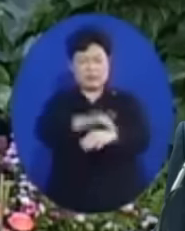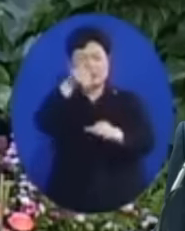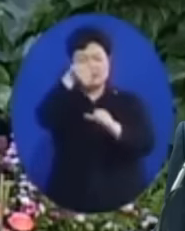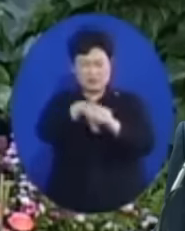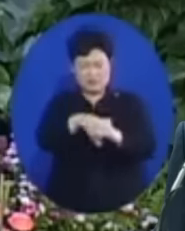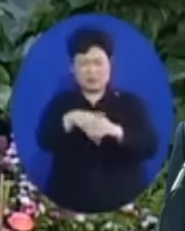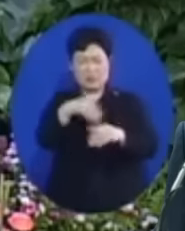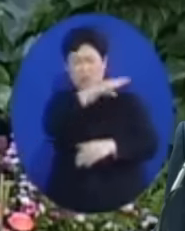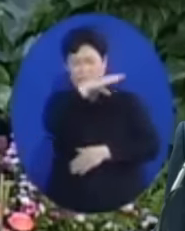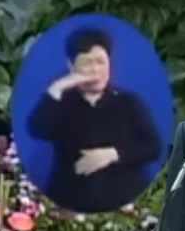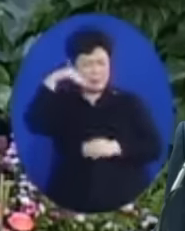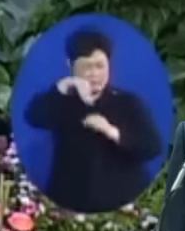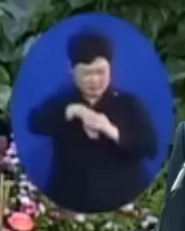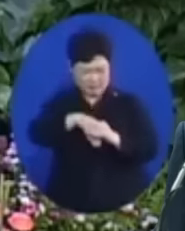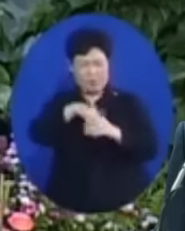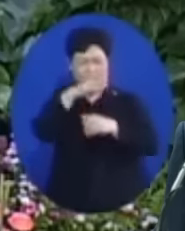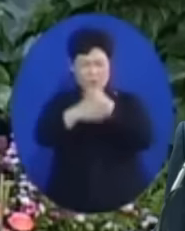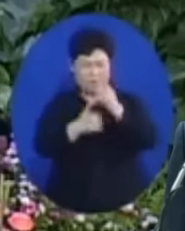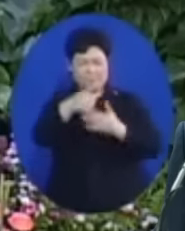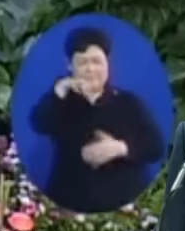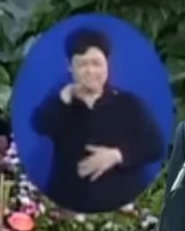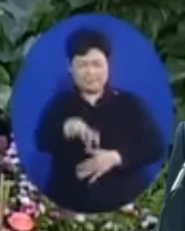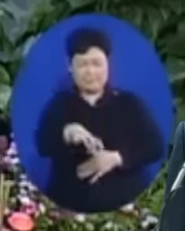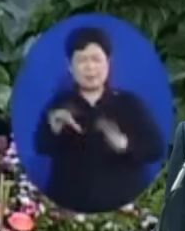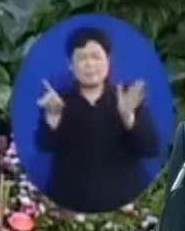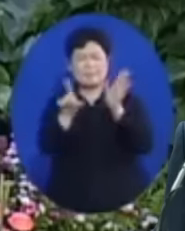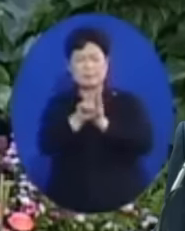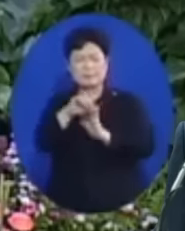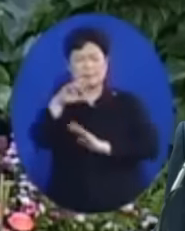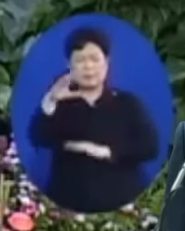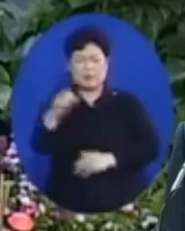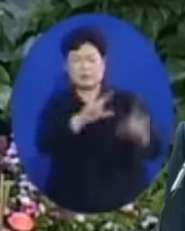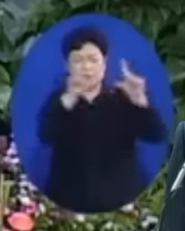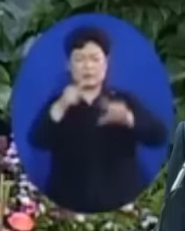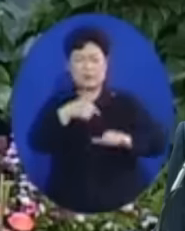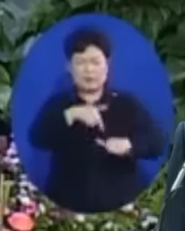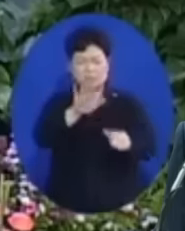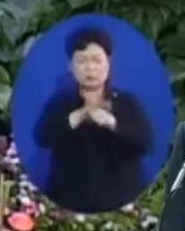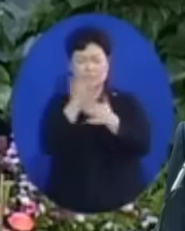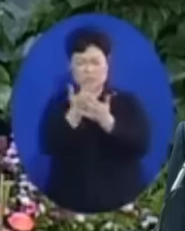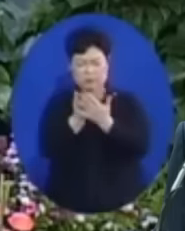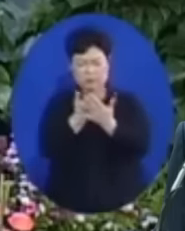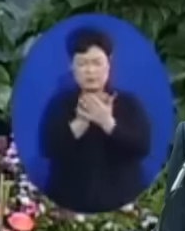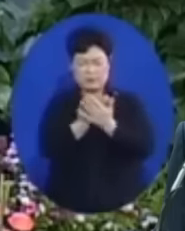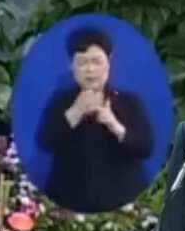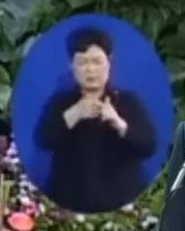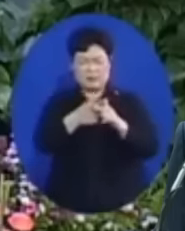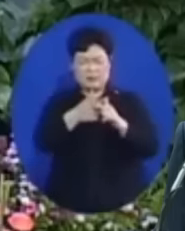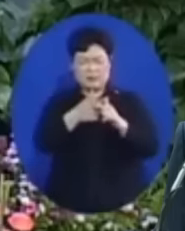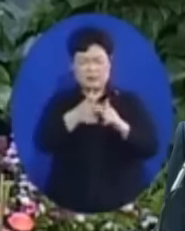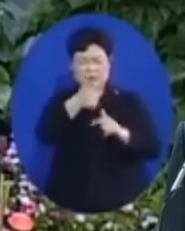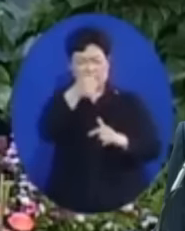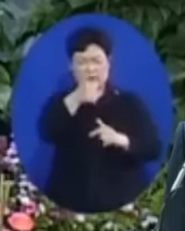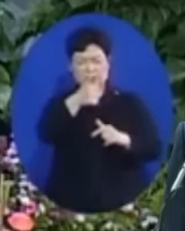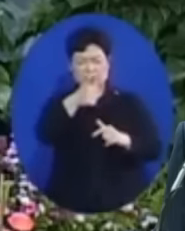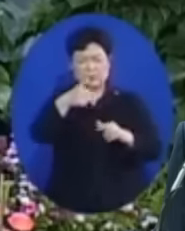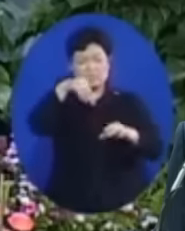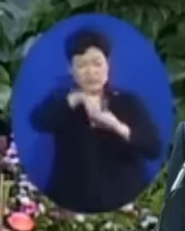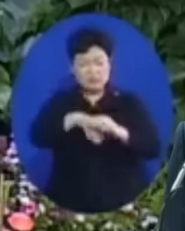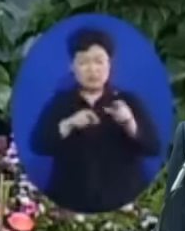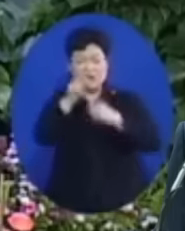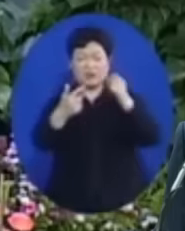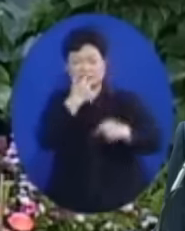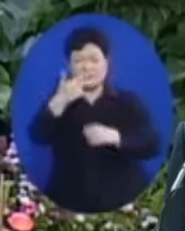심으고 올바르게 심으고 하나님 앞에 믿음으로 살아나가게 도와주시옵소서. 예수로 심고 영생을 거두게